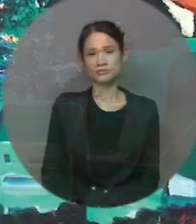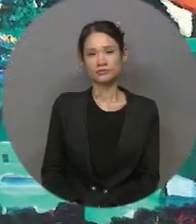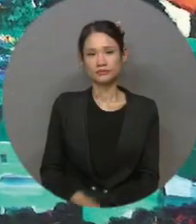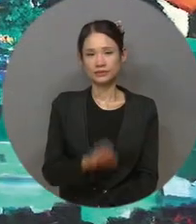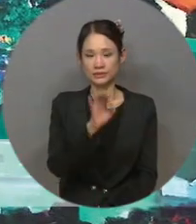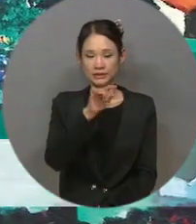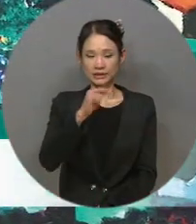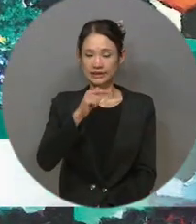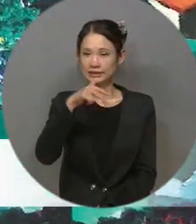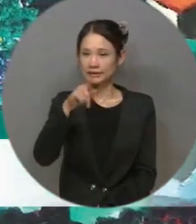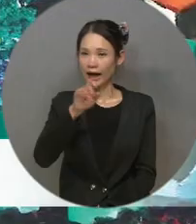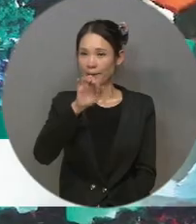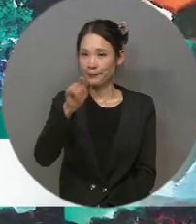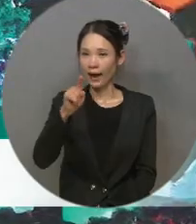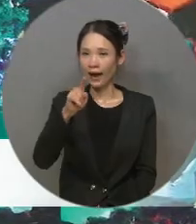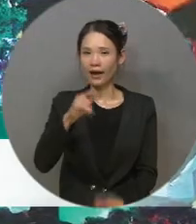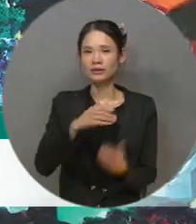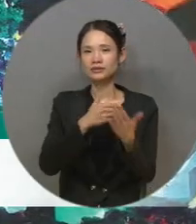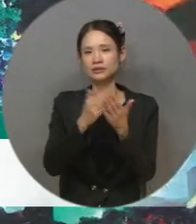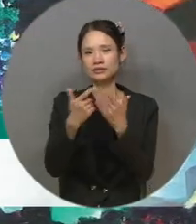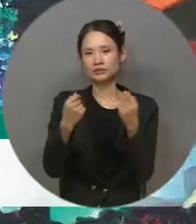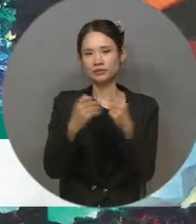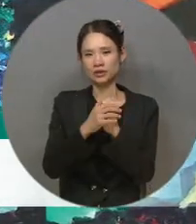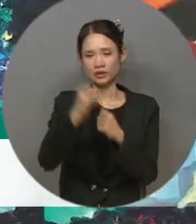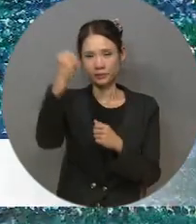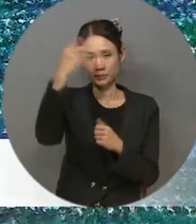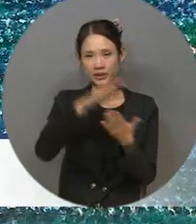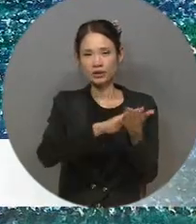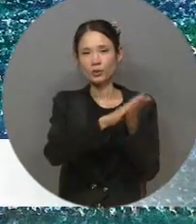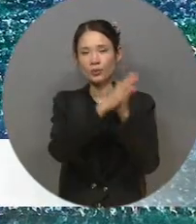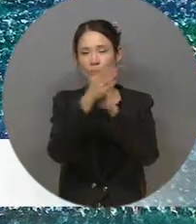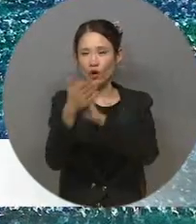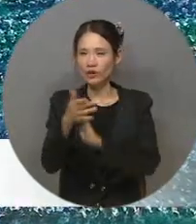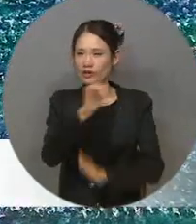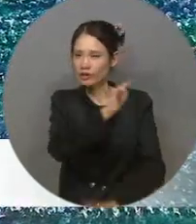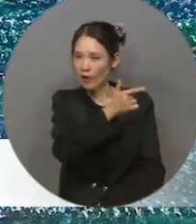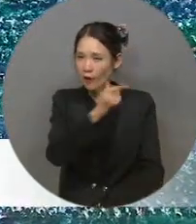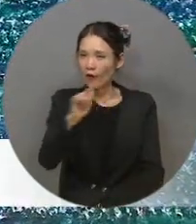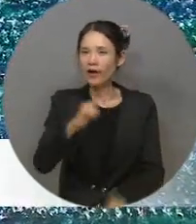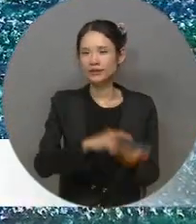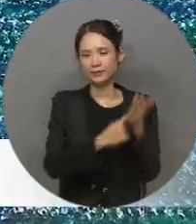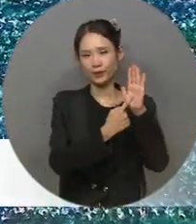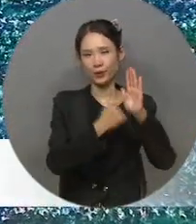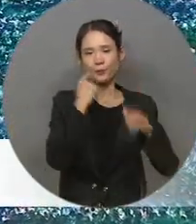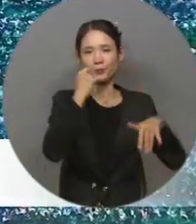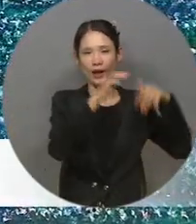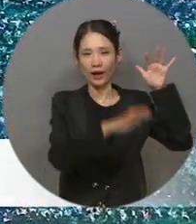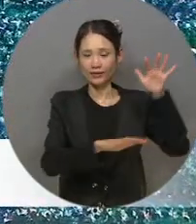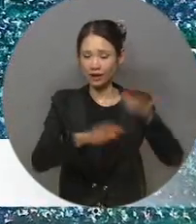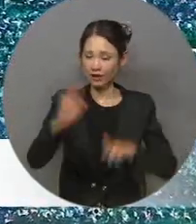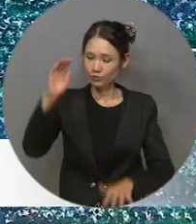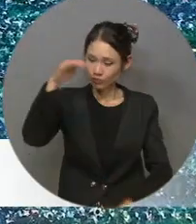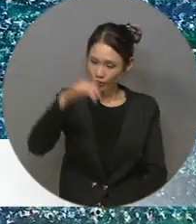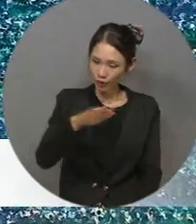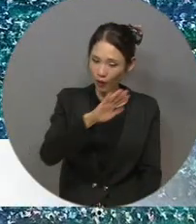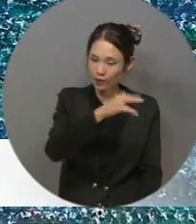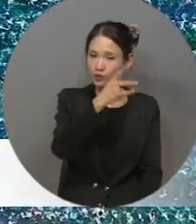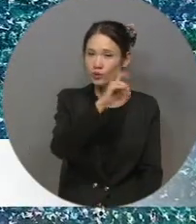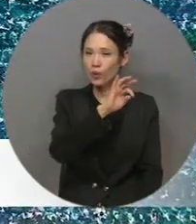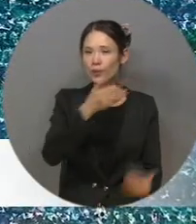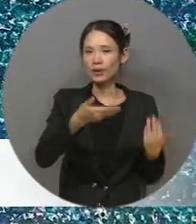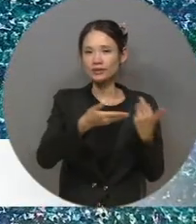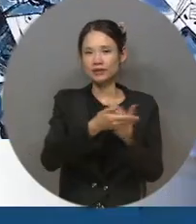인상파의 그림처럼 빛의 변화를 다양한 색으로 표현해 바다가 꿈틀대는 동백섬과 백도의